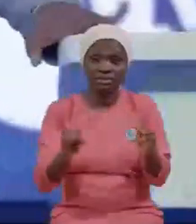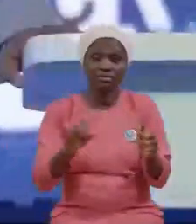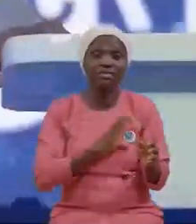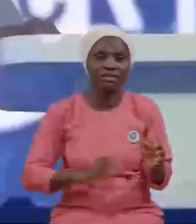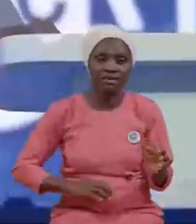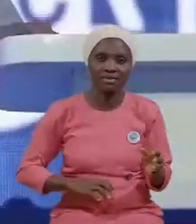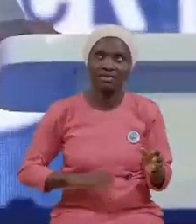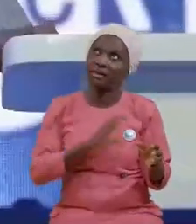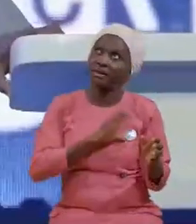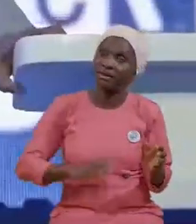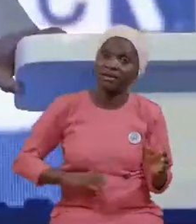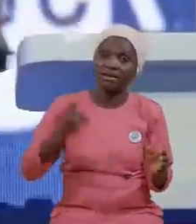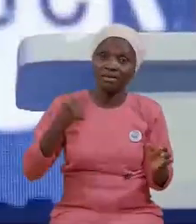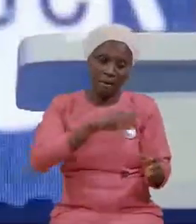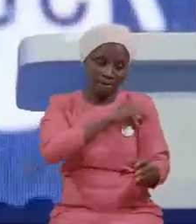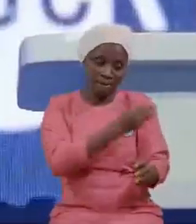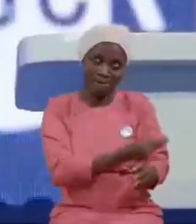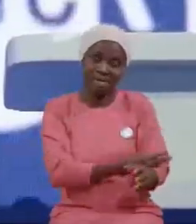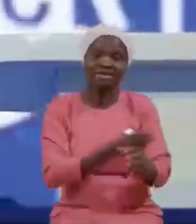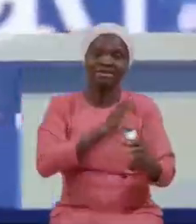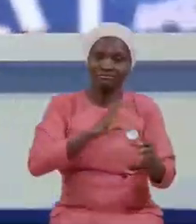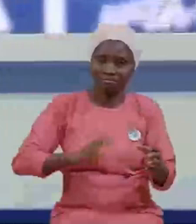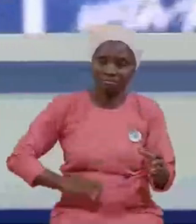Christ, le Christ puissant.